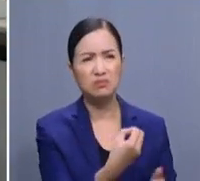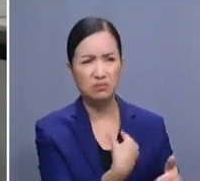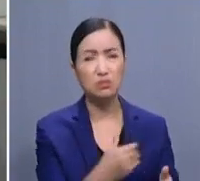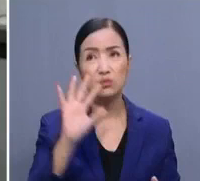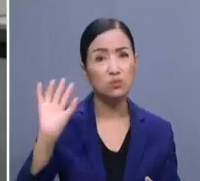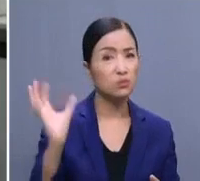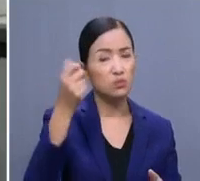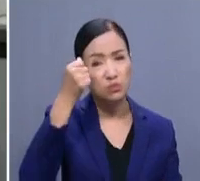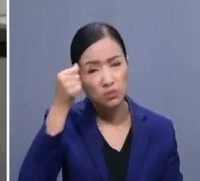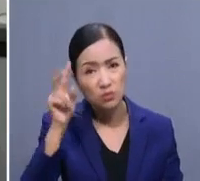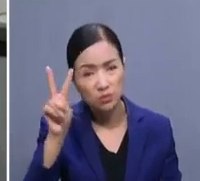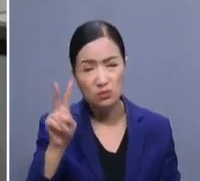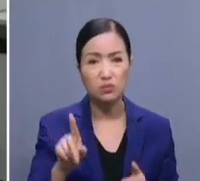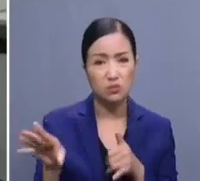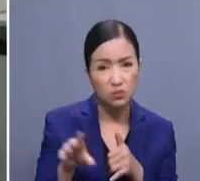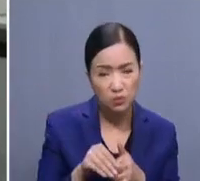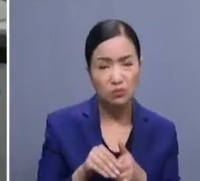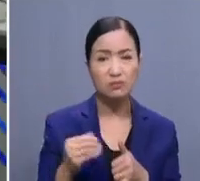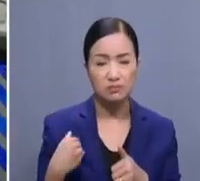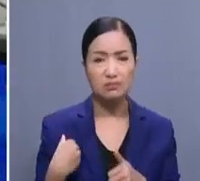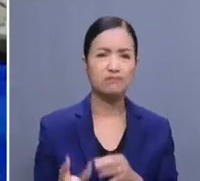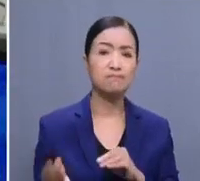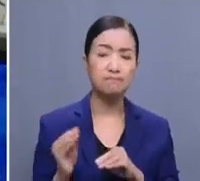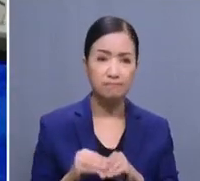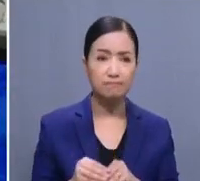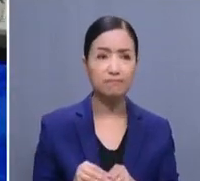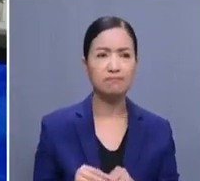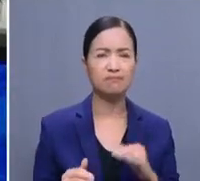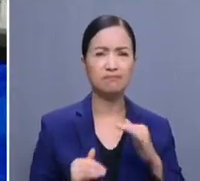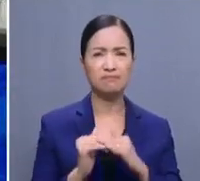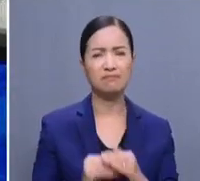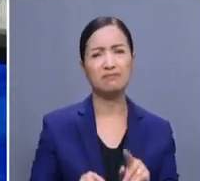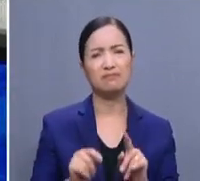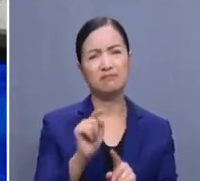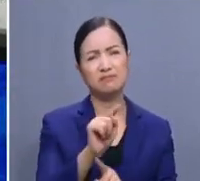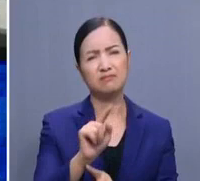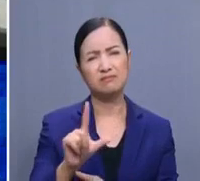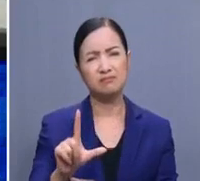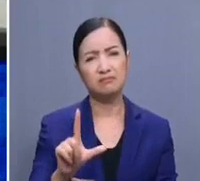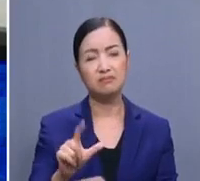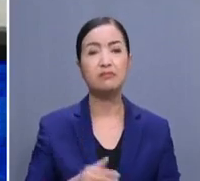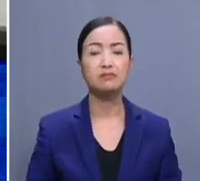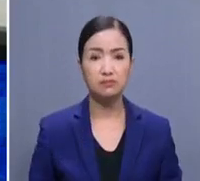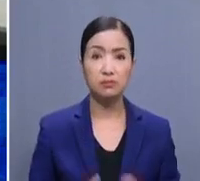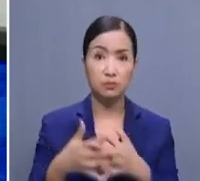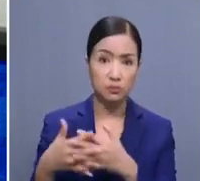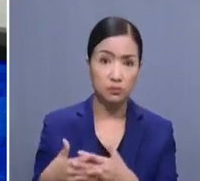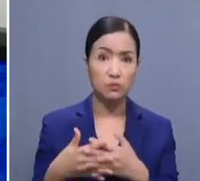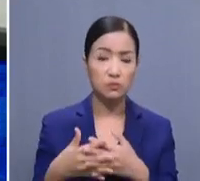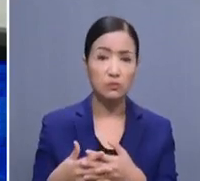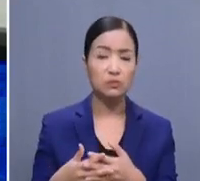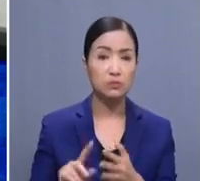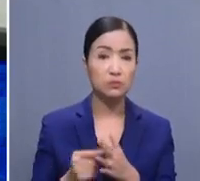2วันเราจะพบผู้ป่วยติดเชื้อโควิด -19 เพิ่มขึ้นแตะหลัก1ล้านคนนะฮะอเมริกาถึงแม้ว่